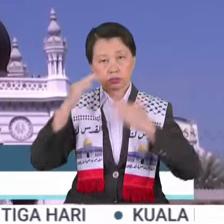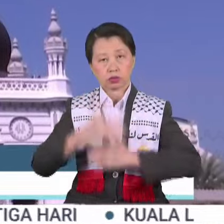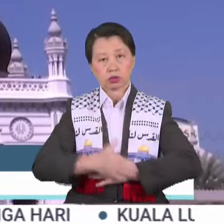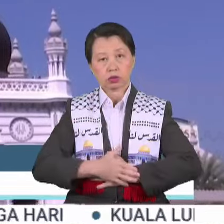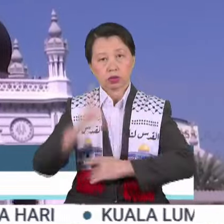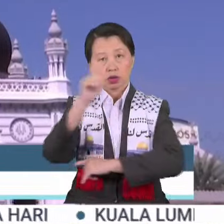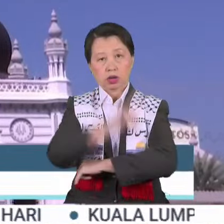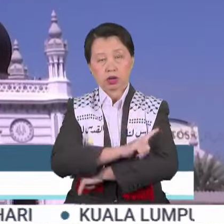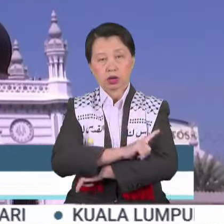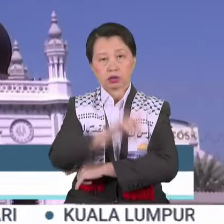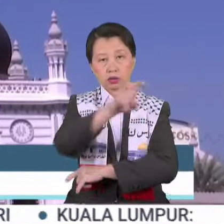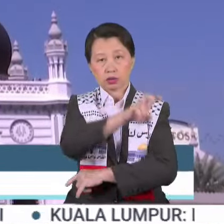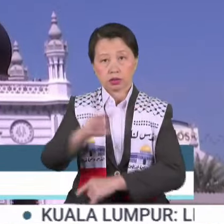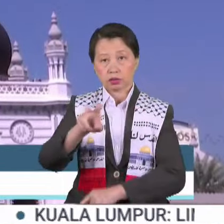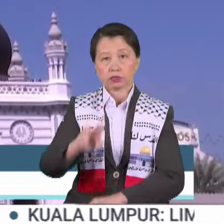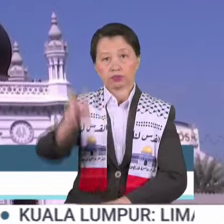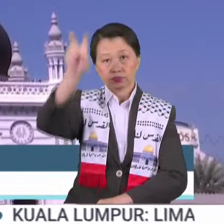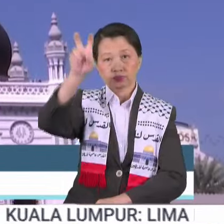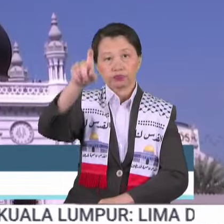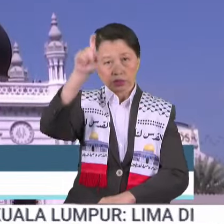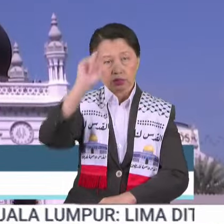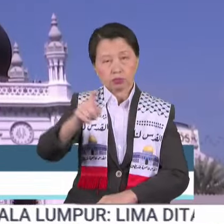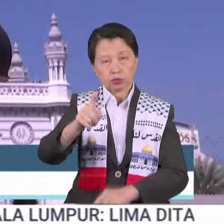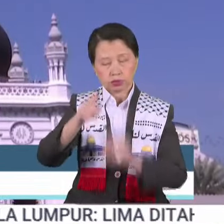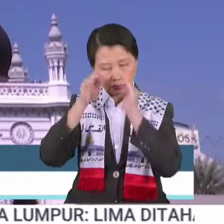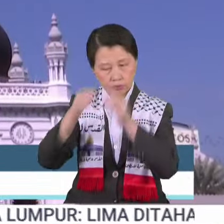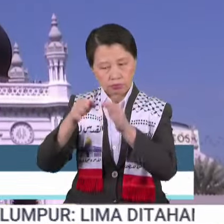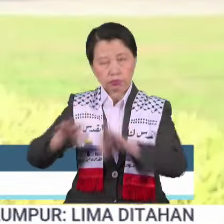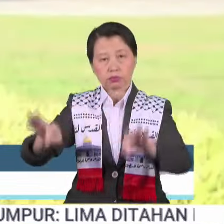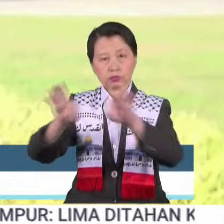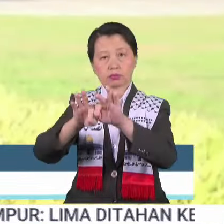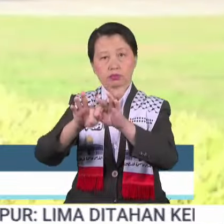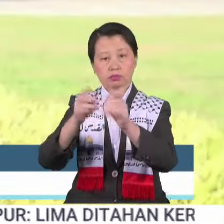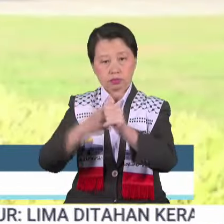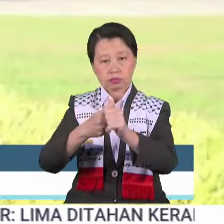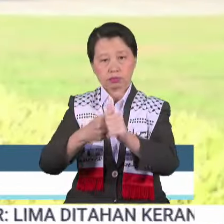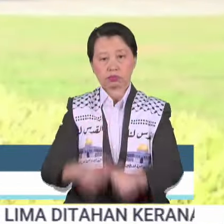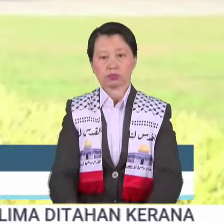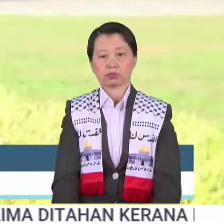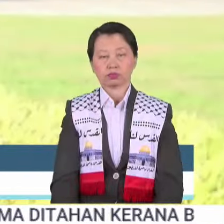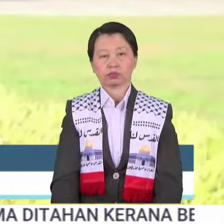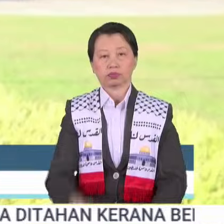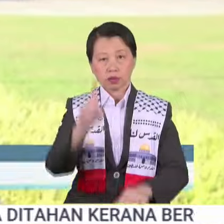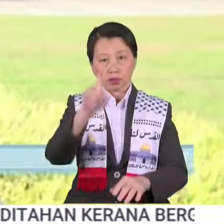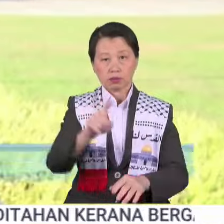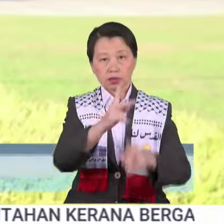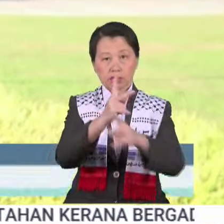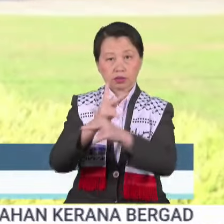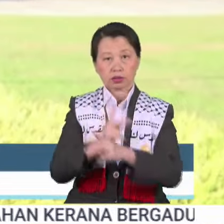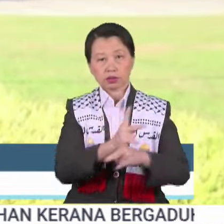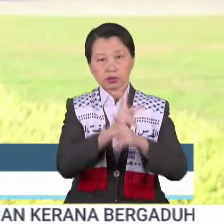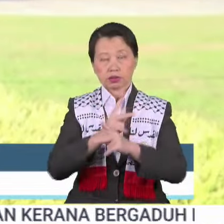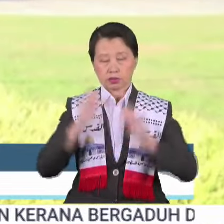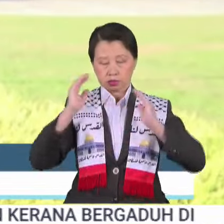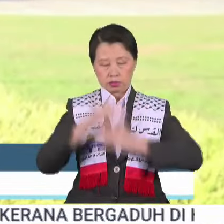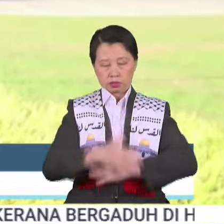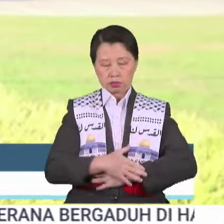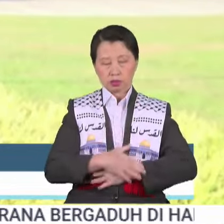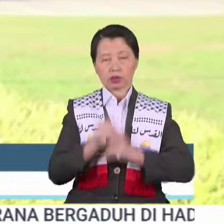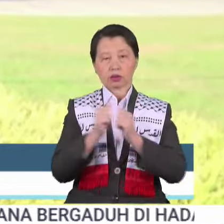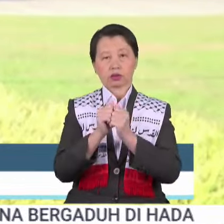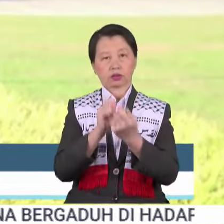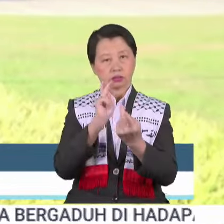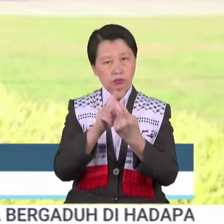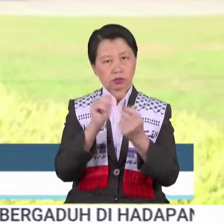pada hari Isra' Mikraj perlu ditekankan. Kita perlu jaga solat ini dengan sempurna,